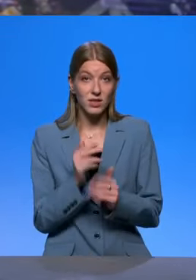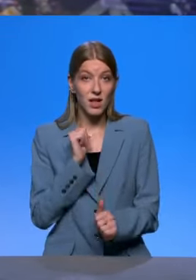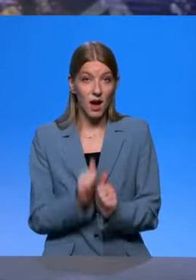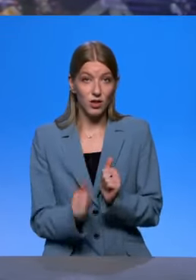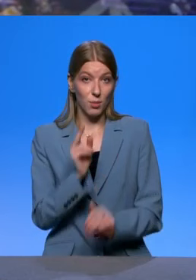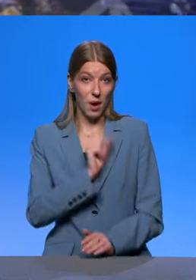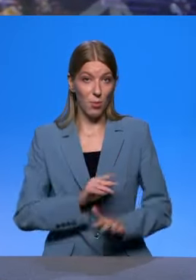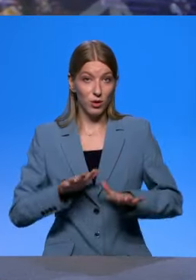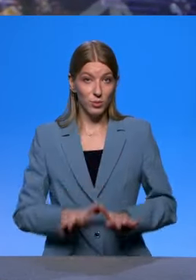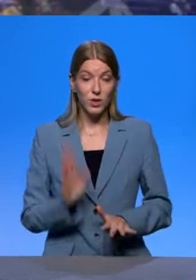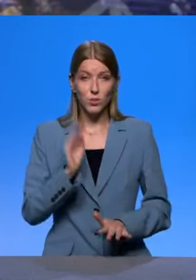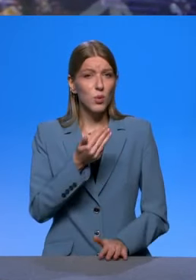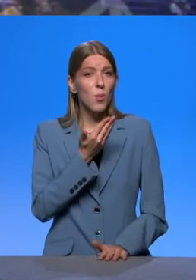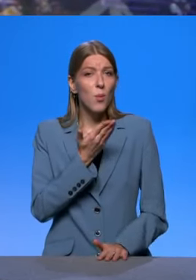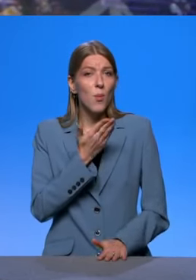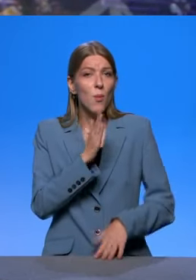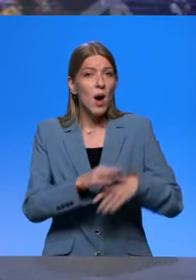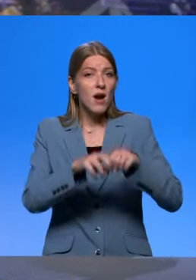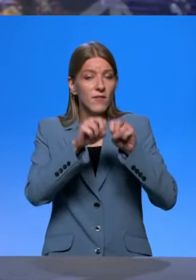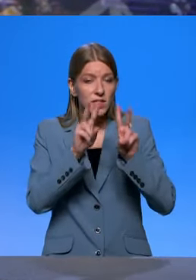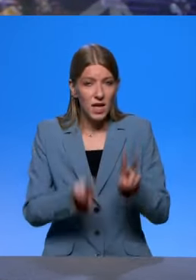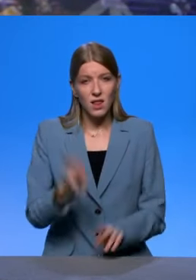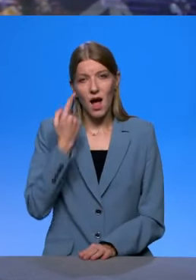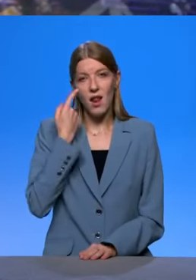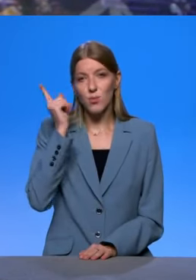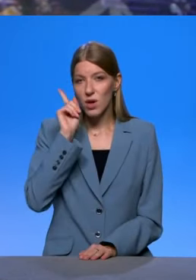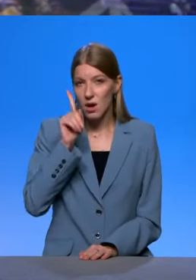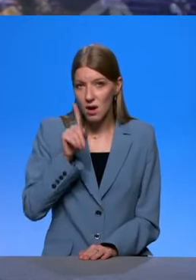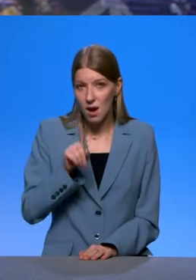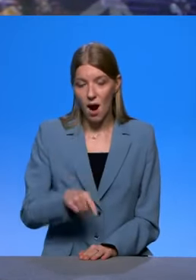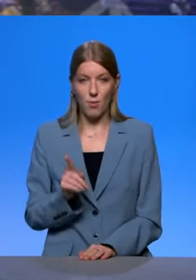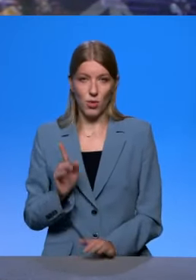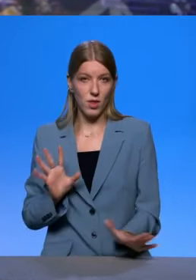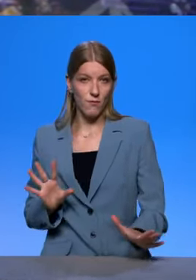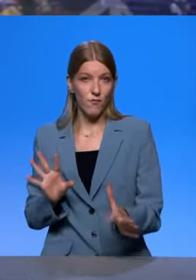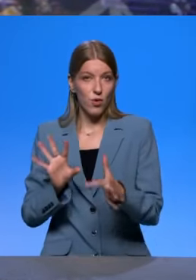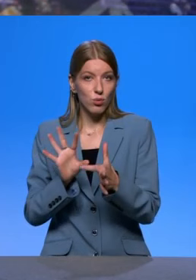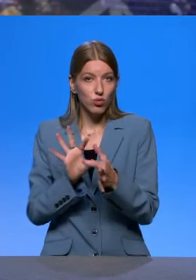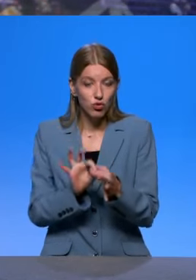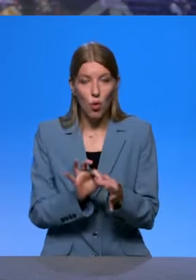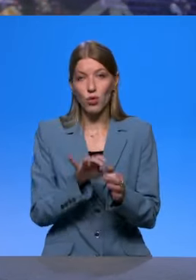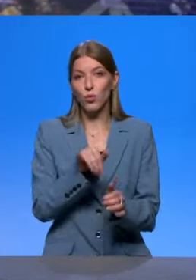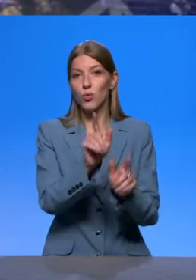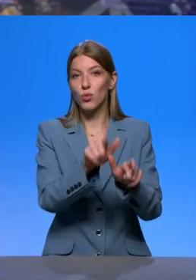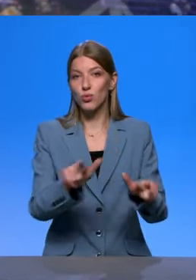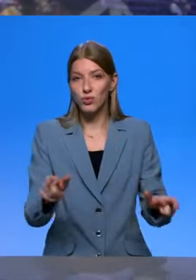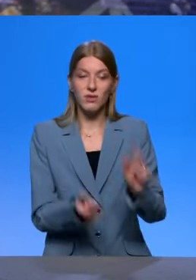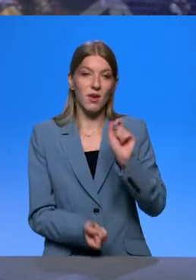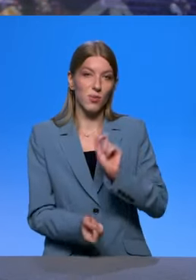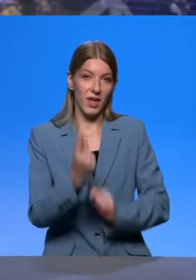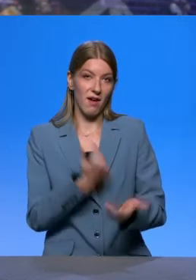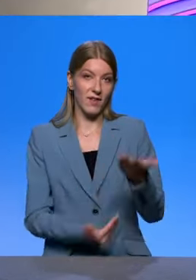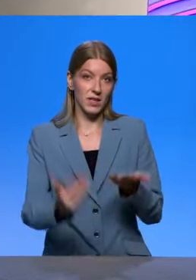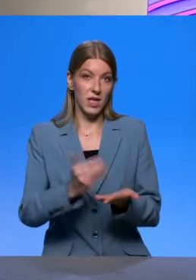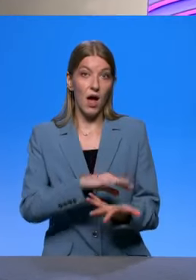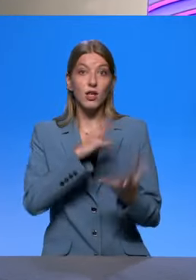будет профессиональным, грамотным, включенным, и у людей появится результат, то тогда, конечно,